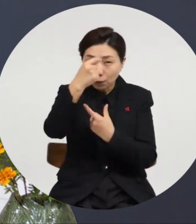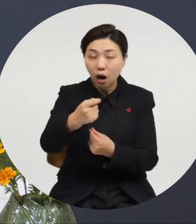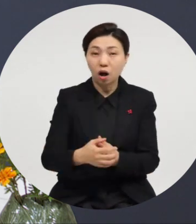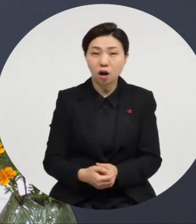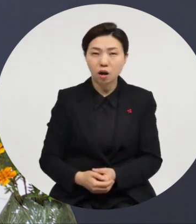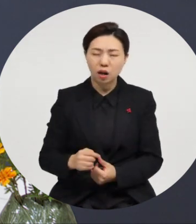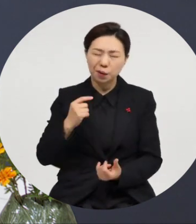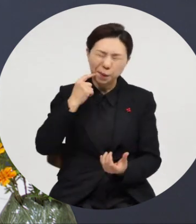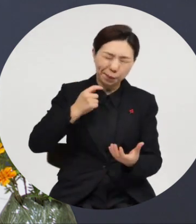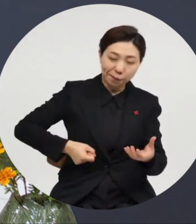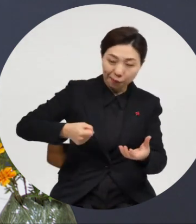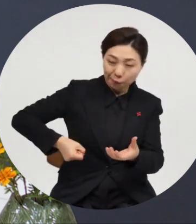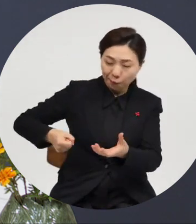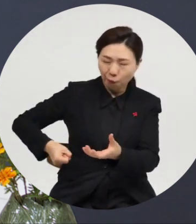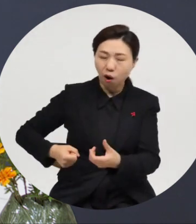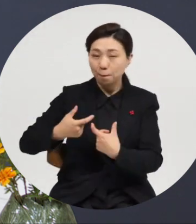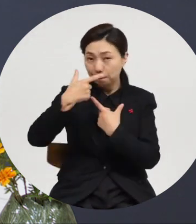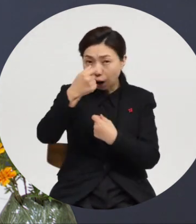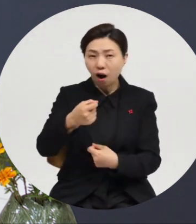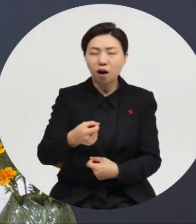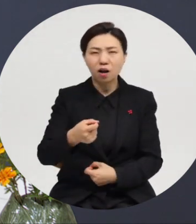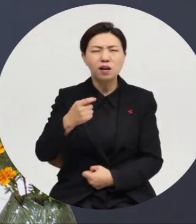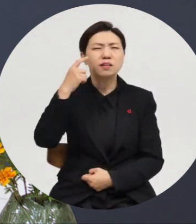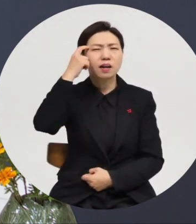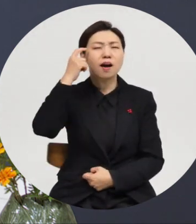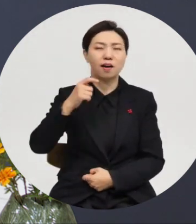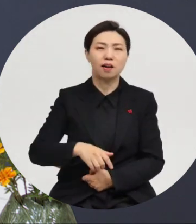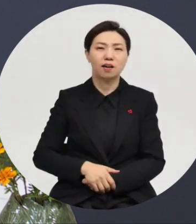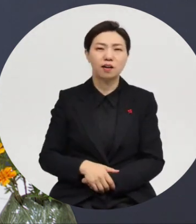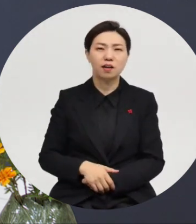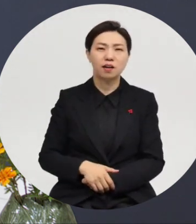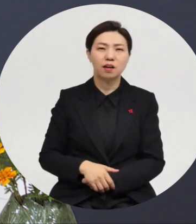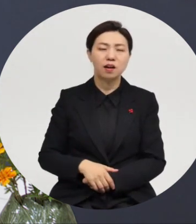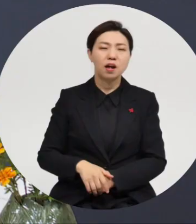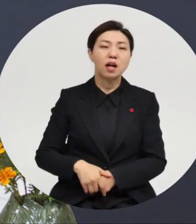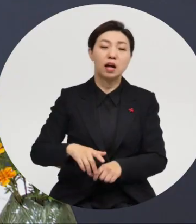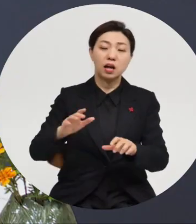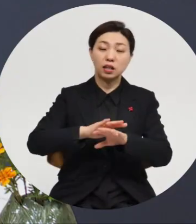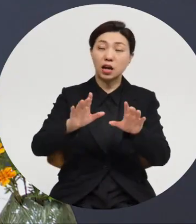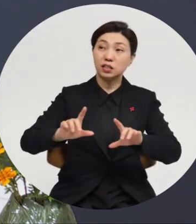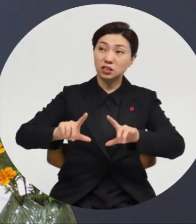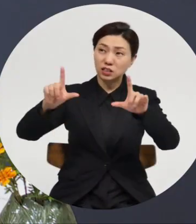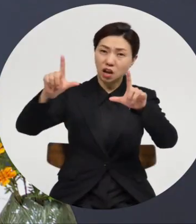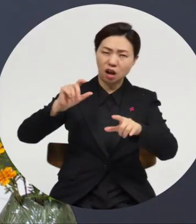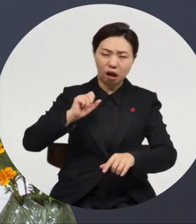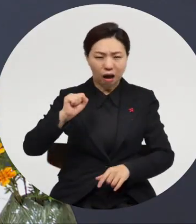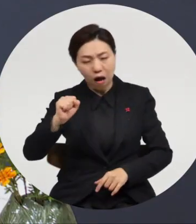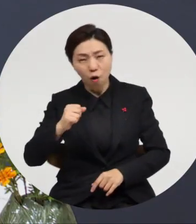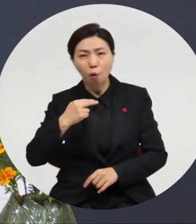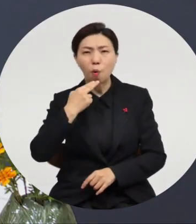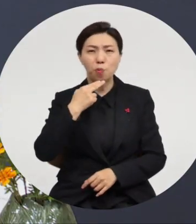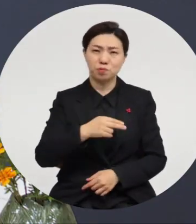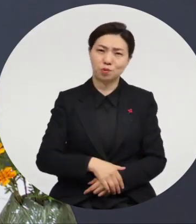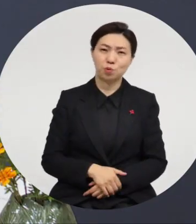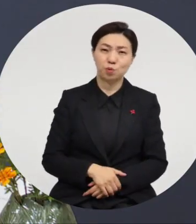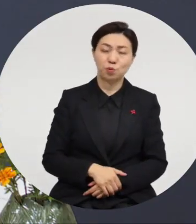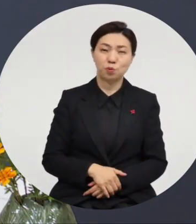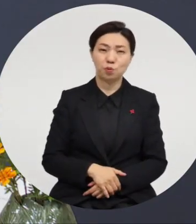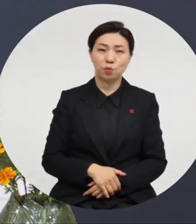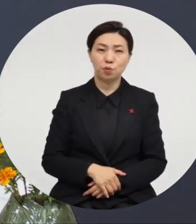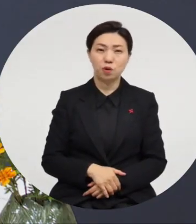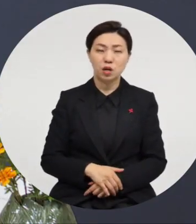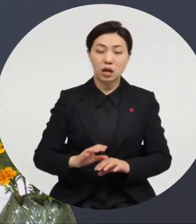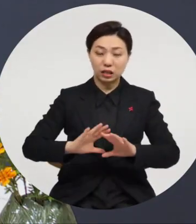고추를 따면 좋겠다. 뭐 약을 치면 좋겠다. 이런 삶을 얘기한다. 그러면 날씨에